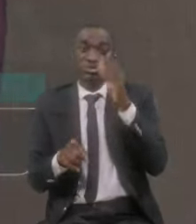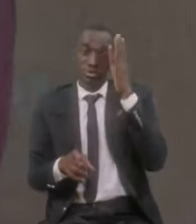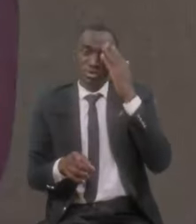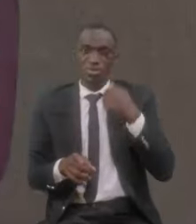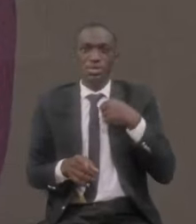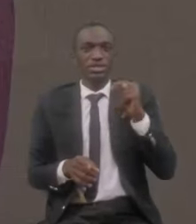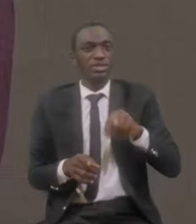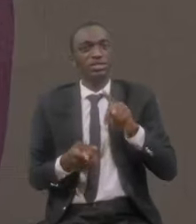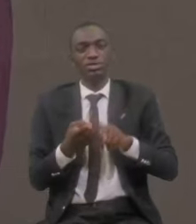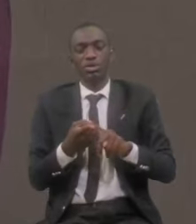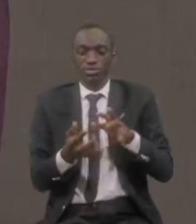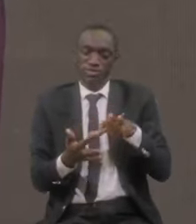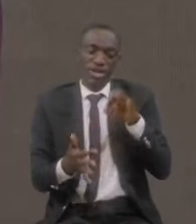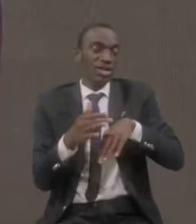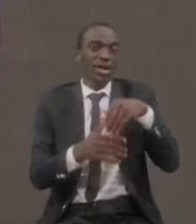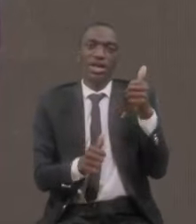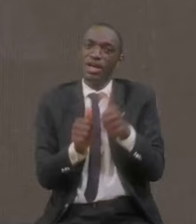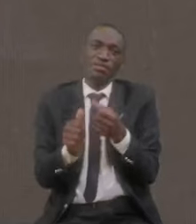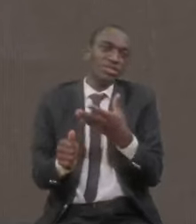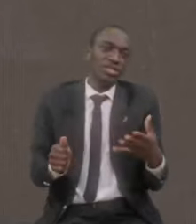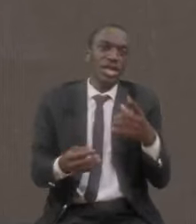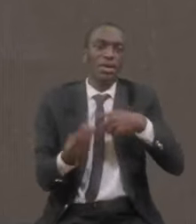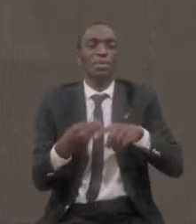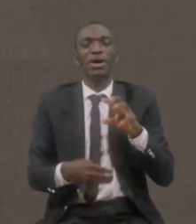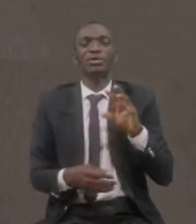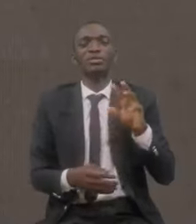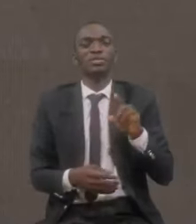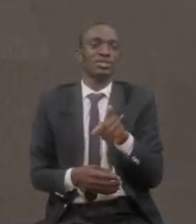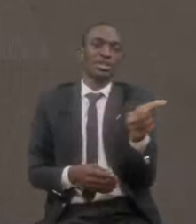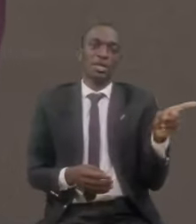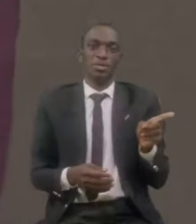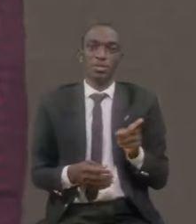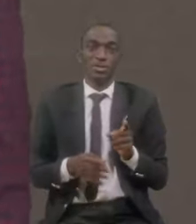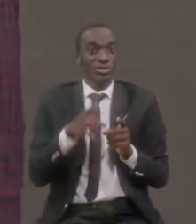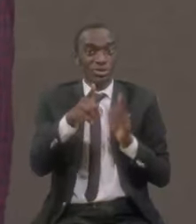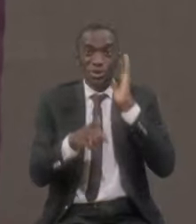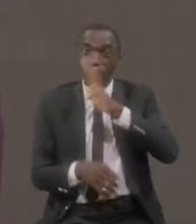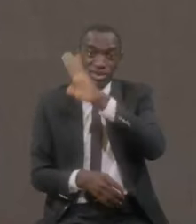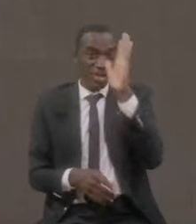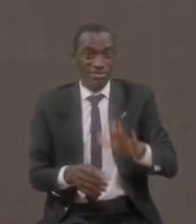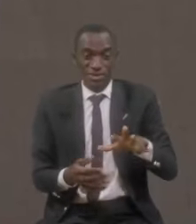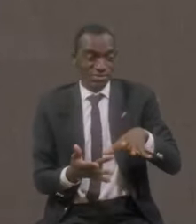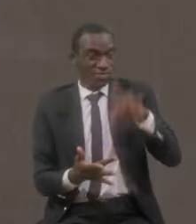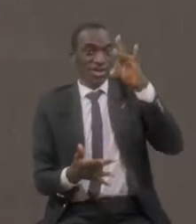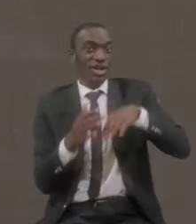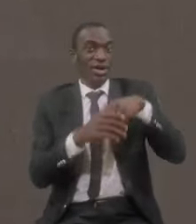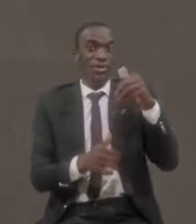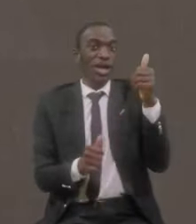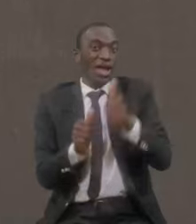veux connaître les gens là, tu ne vas jamais découvrir. Tu ne pourras jamais connaître tout sur une